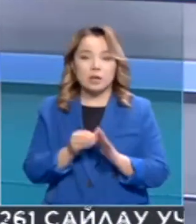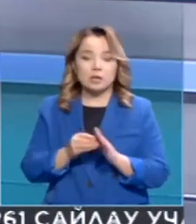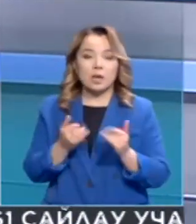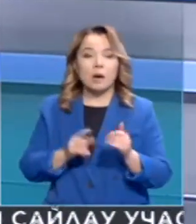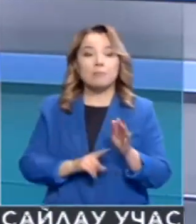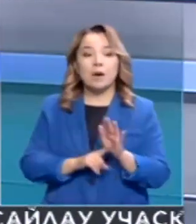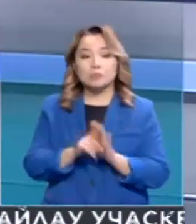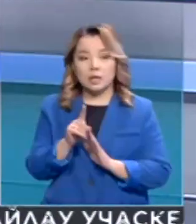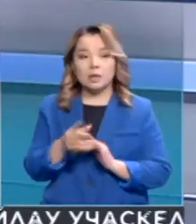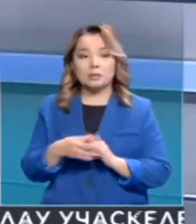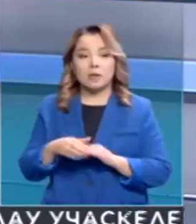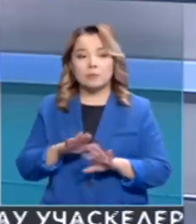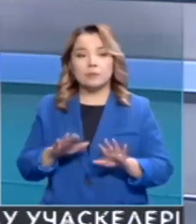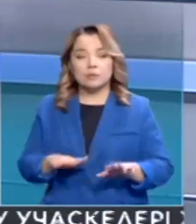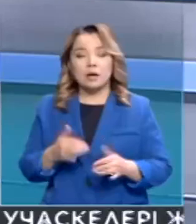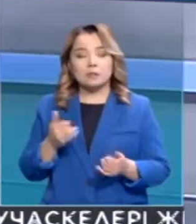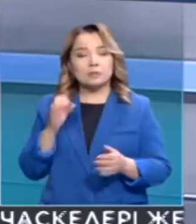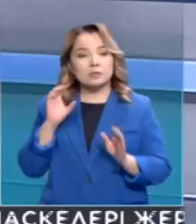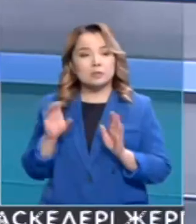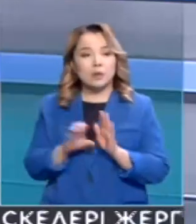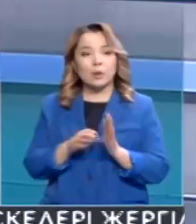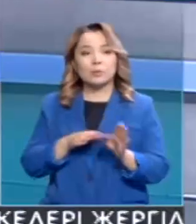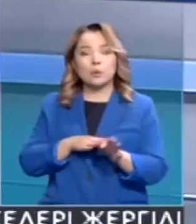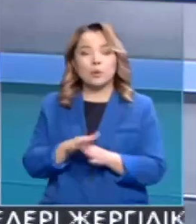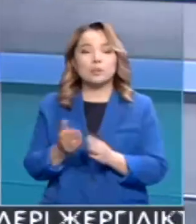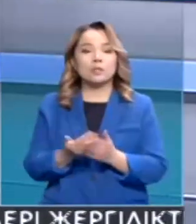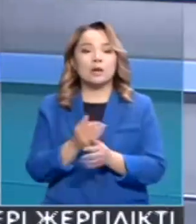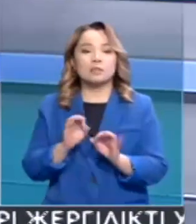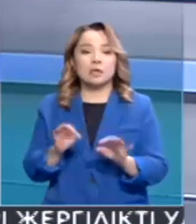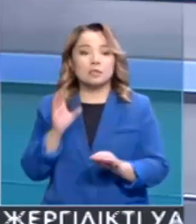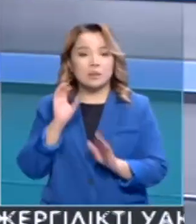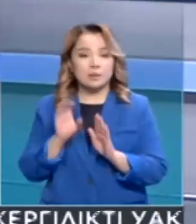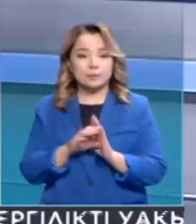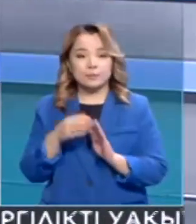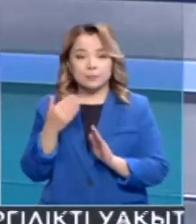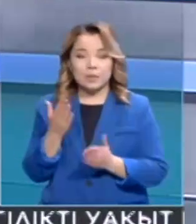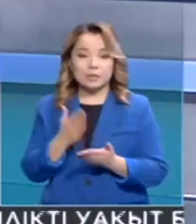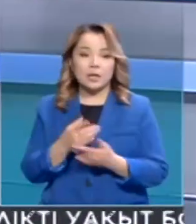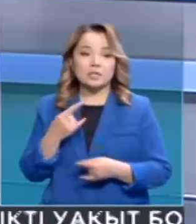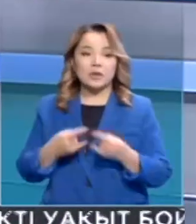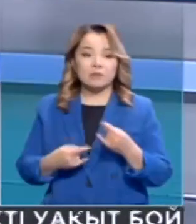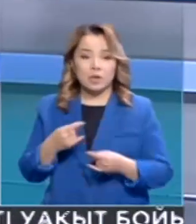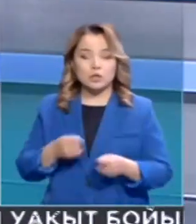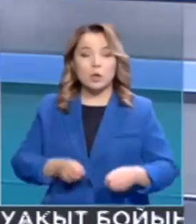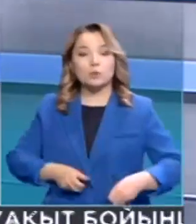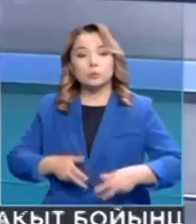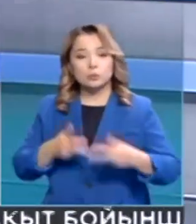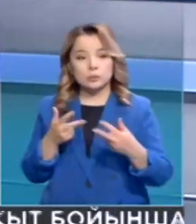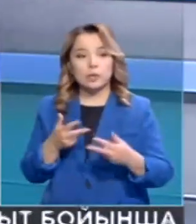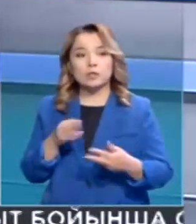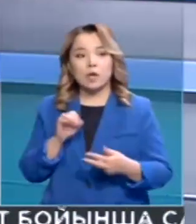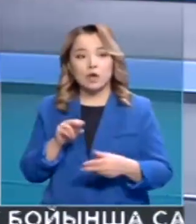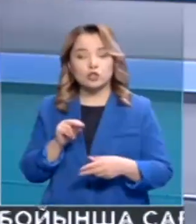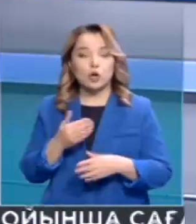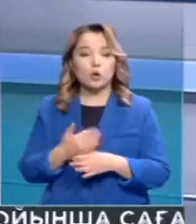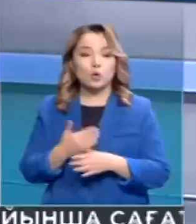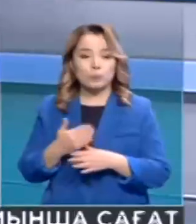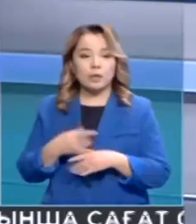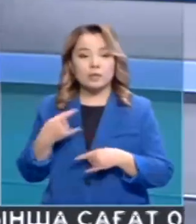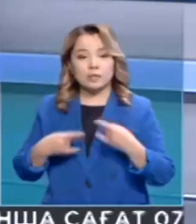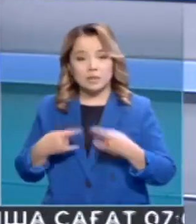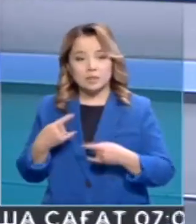басталды. Меншікті тілшіміз Жалғас Сәдібекұлы толықтырсын. Әріптесімді тікелей эфирге қосу үшін тачтың көмегіне